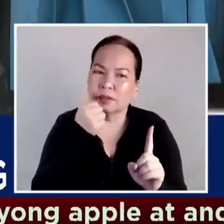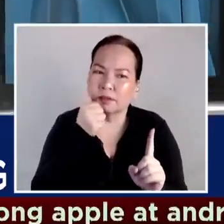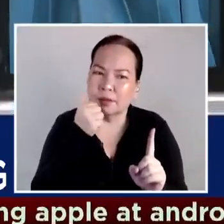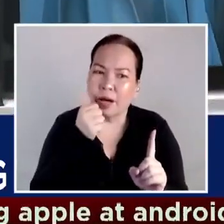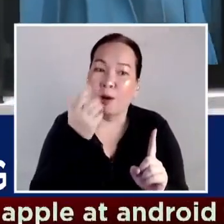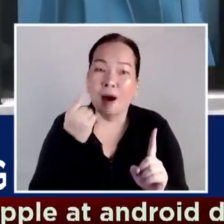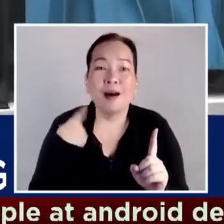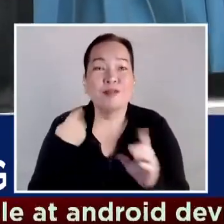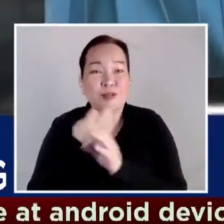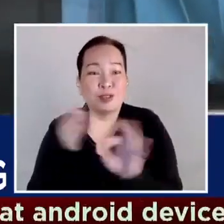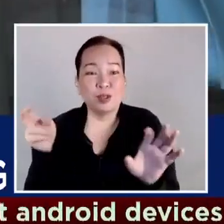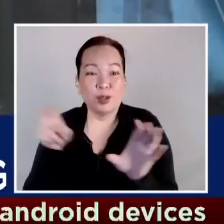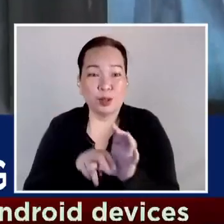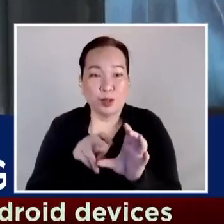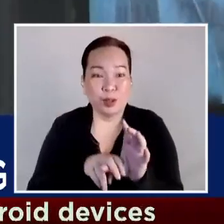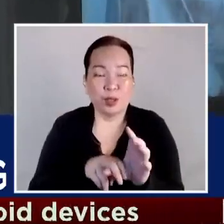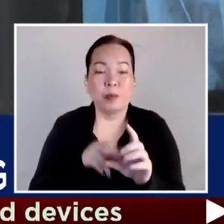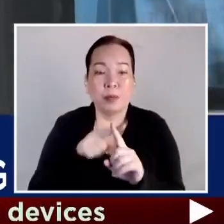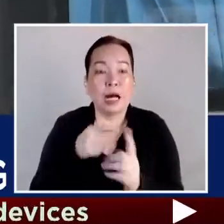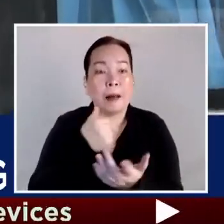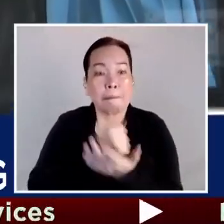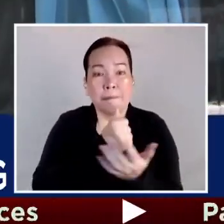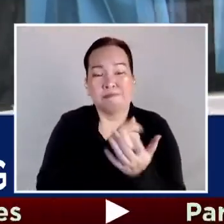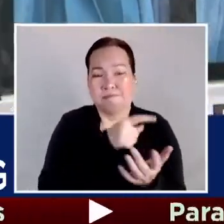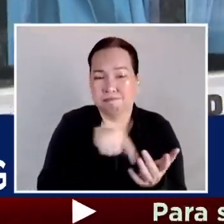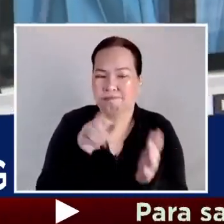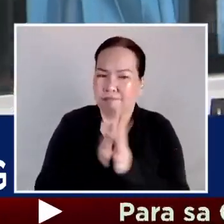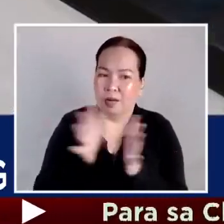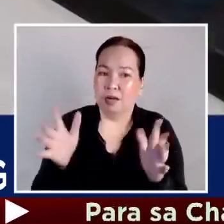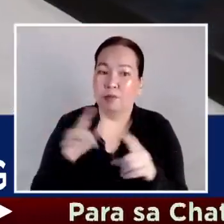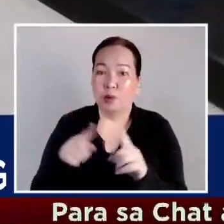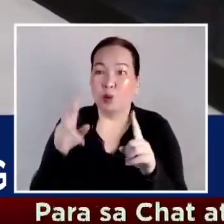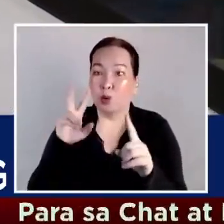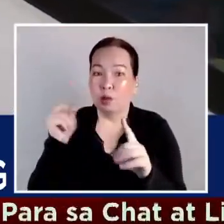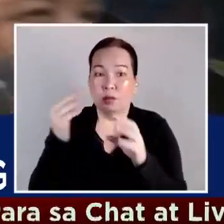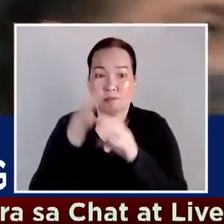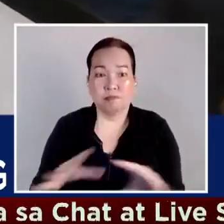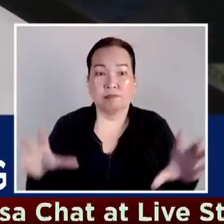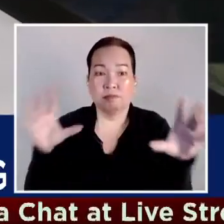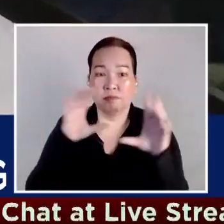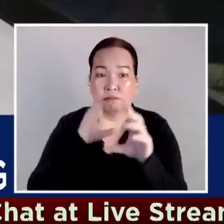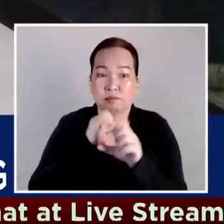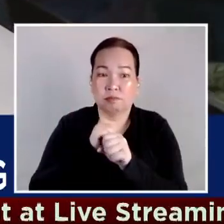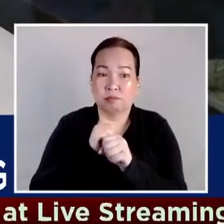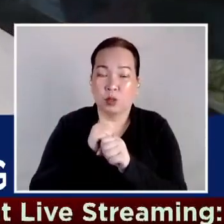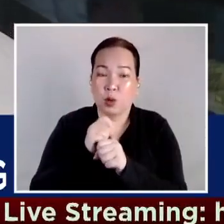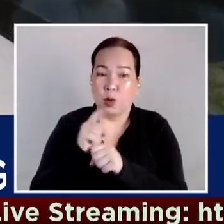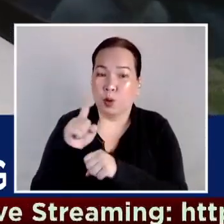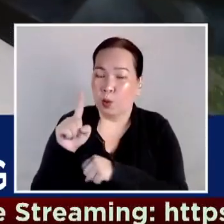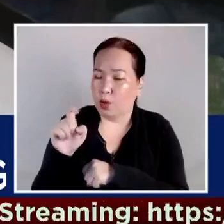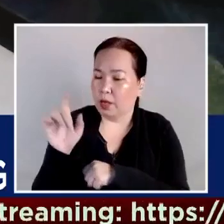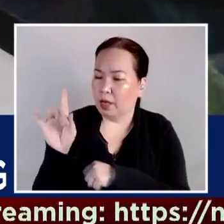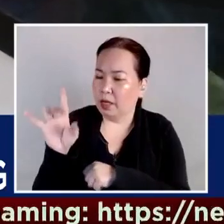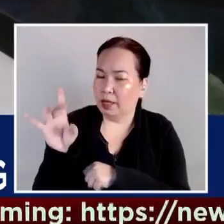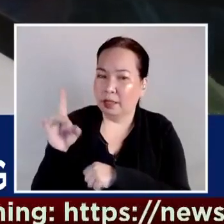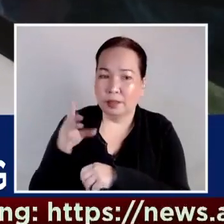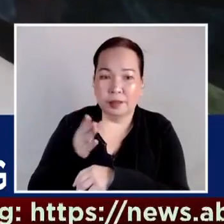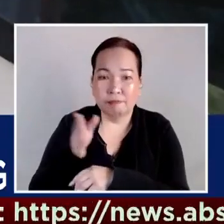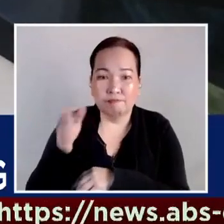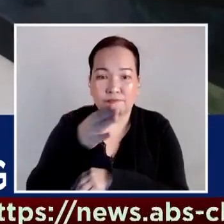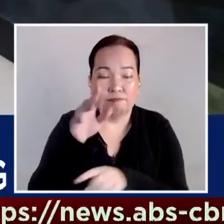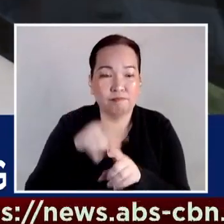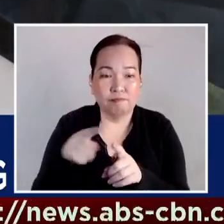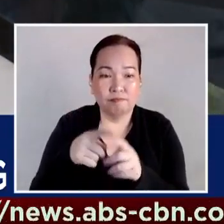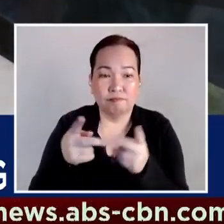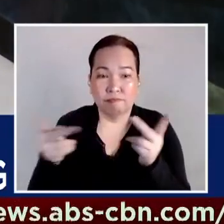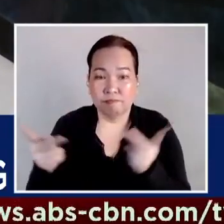libreng sakay sa mga driver. Kaya nang matapos na ang libreng sakay sa 118 na ruta sa buong bansa, naramdaman ng